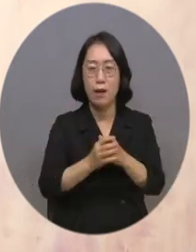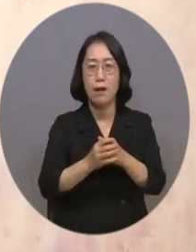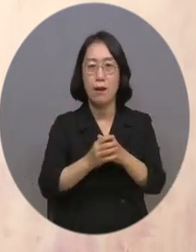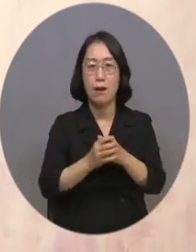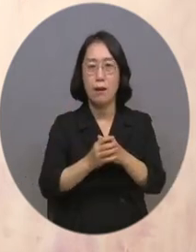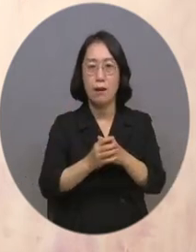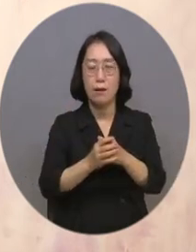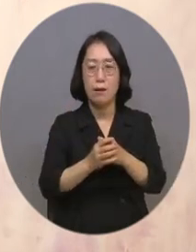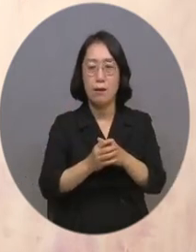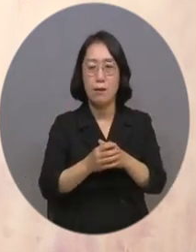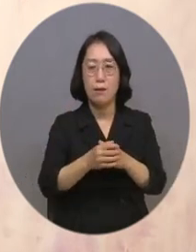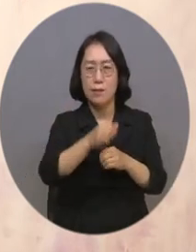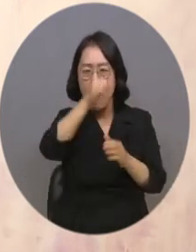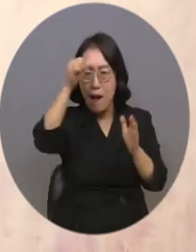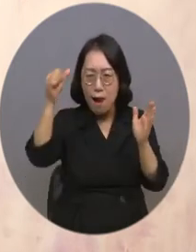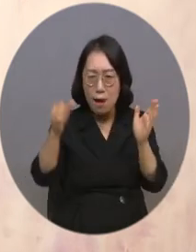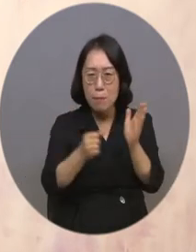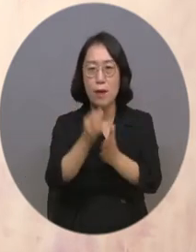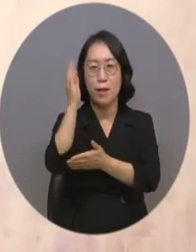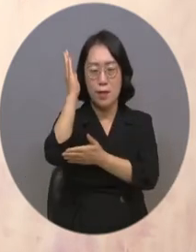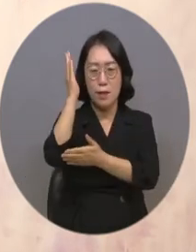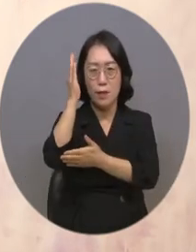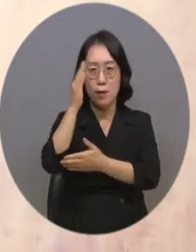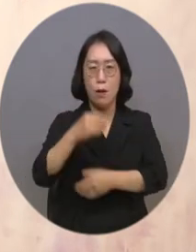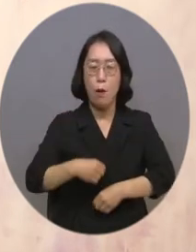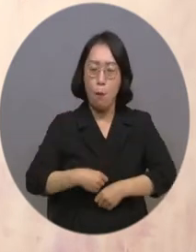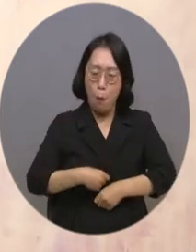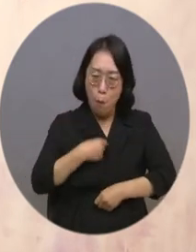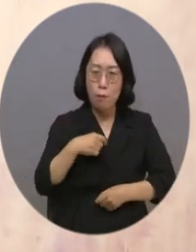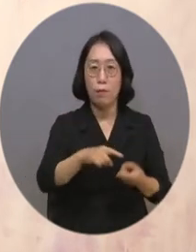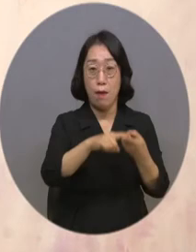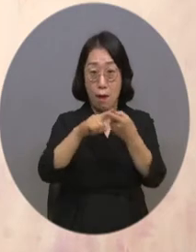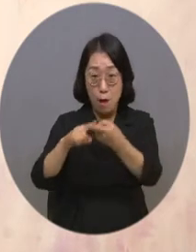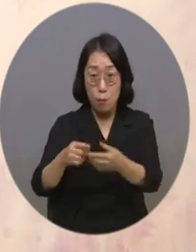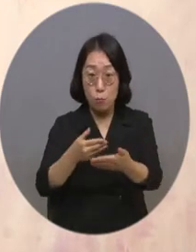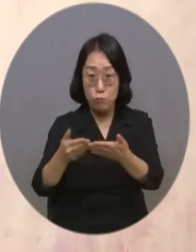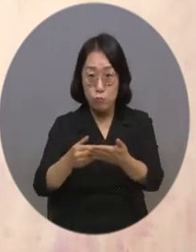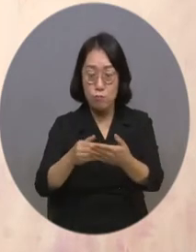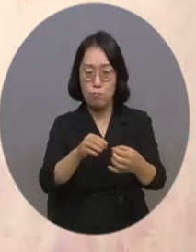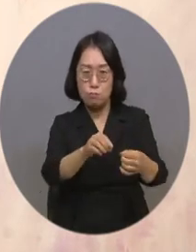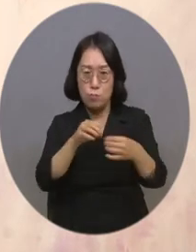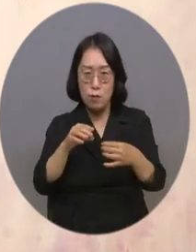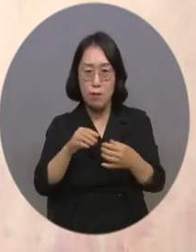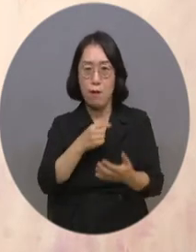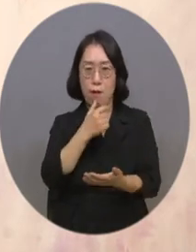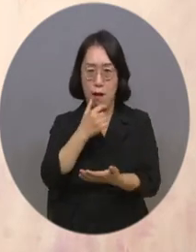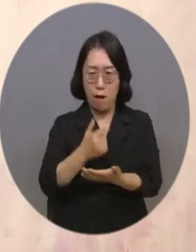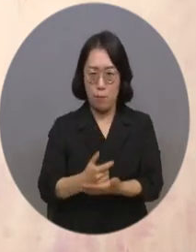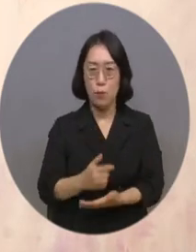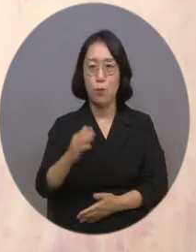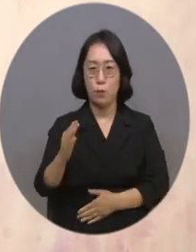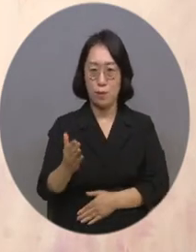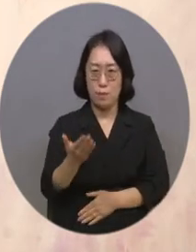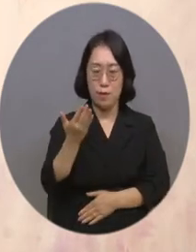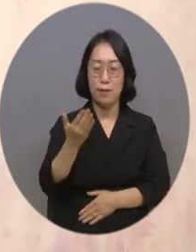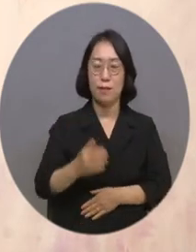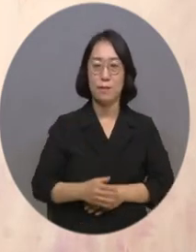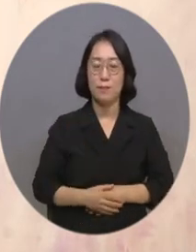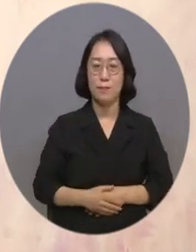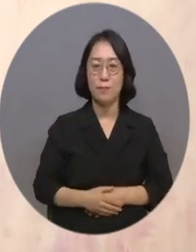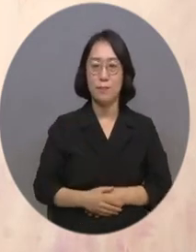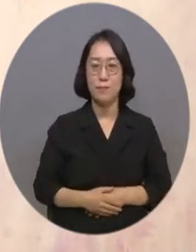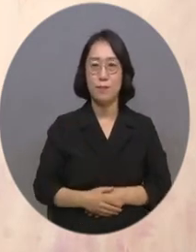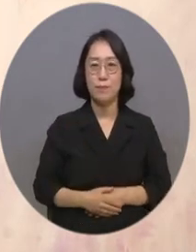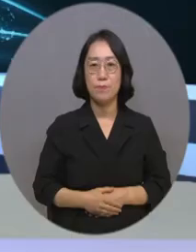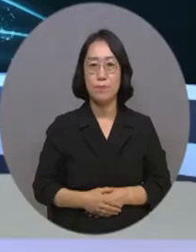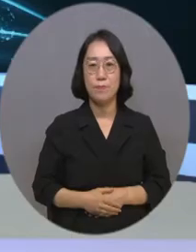주민들의 지난 삶의 이야기를 진솔하게 그려내 깊은 울림을 전해주고 있습니다. 복지TV 뉴스